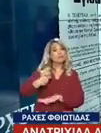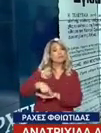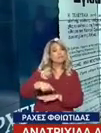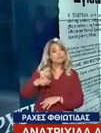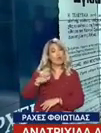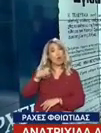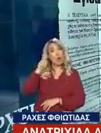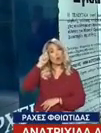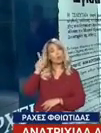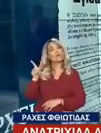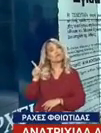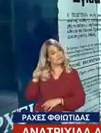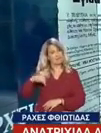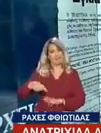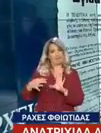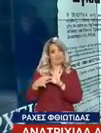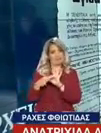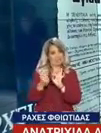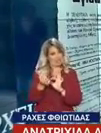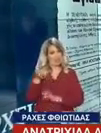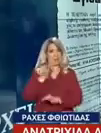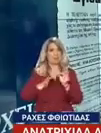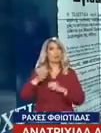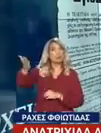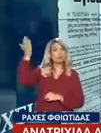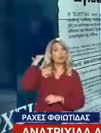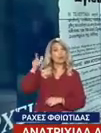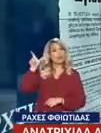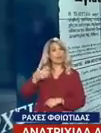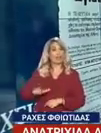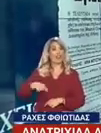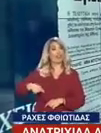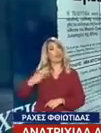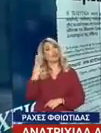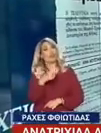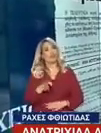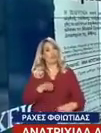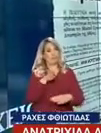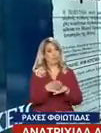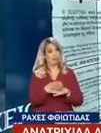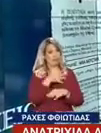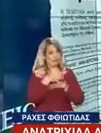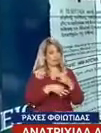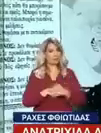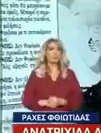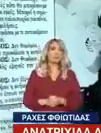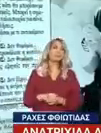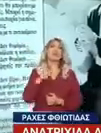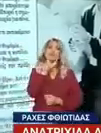ακούσετε να μας μιλάει σε ζωντανή σύνδεση σε λίγο για το τι είχε γίνει τότε. Αυτός ο άνθρωπος λοιπόν βγαίνει από τη